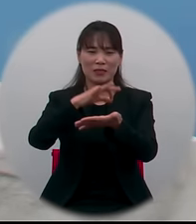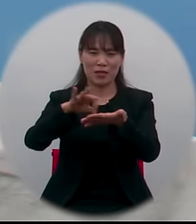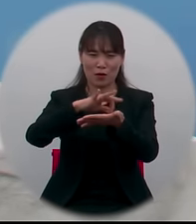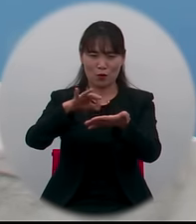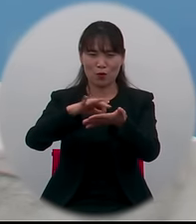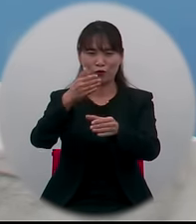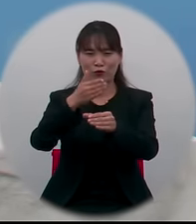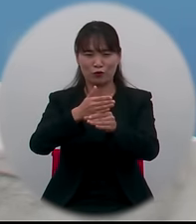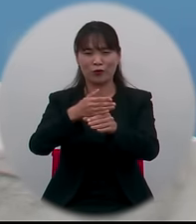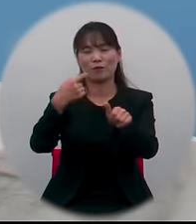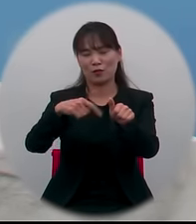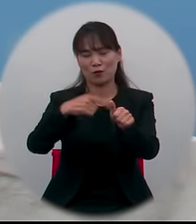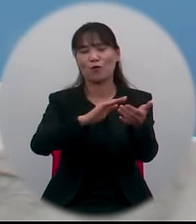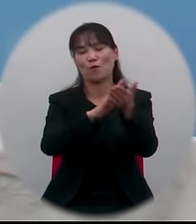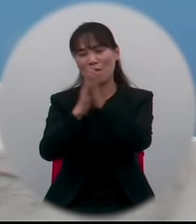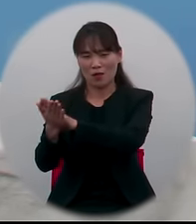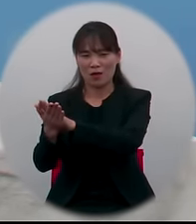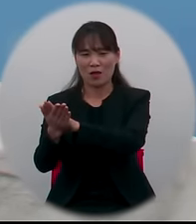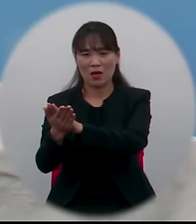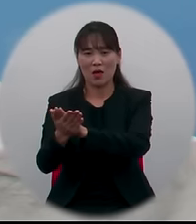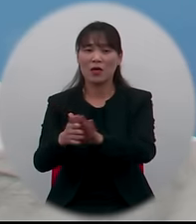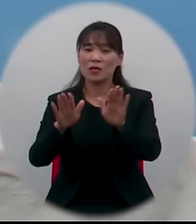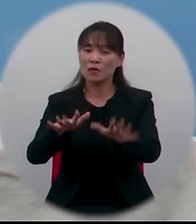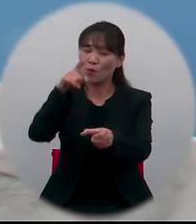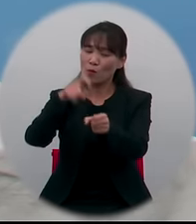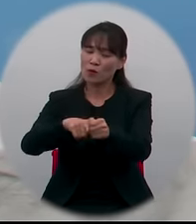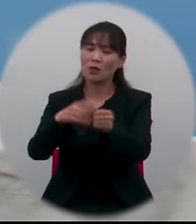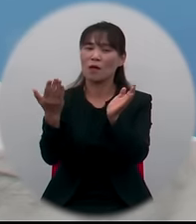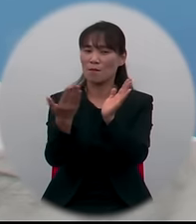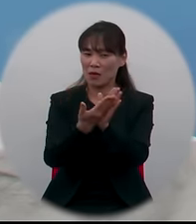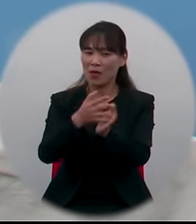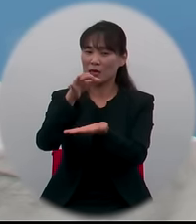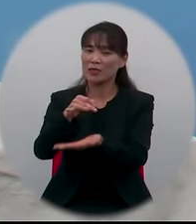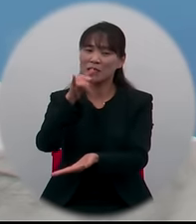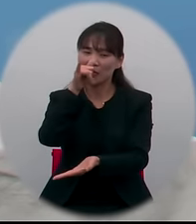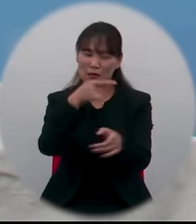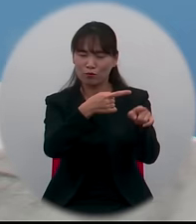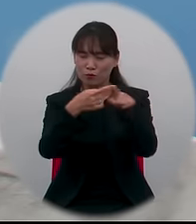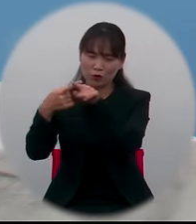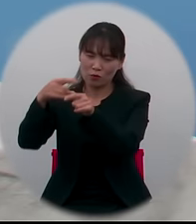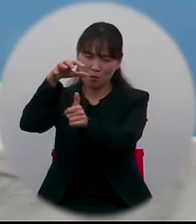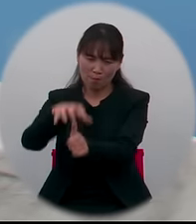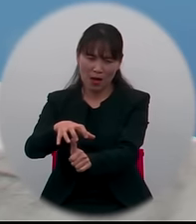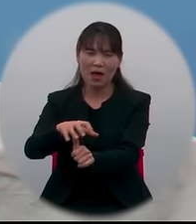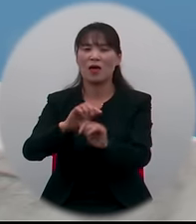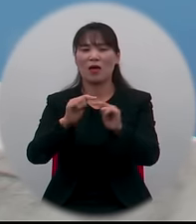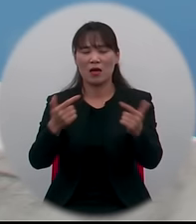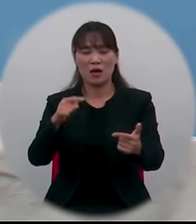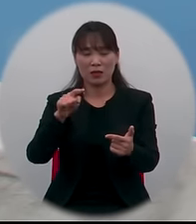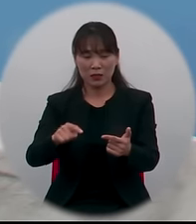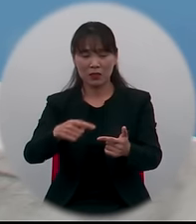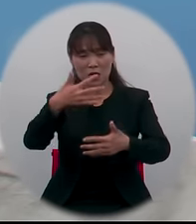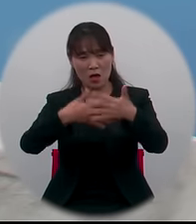중심의 지도로 가셔야 된다라는 거예요 기왕 손에 잡은 거 이제는 목적에 맞게 가치 있게 그리고 무조건 통제가